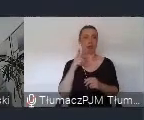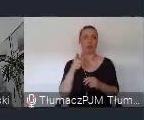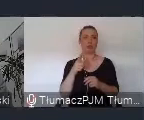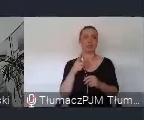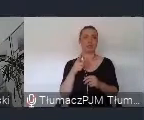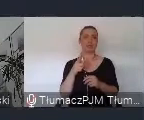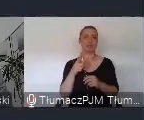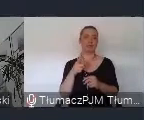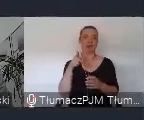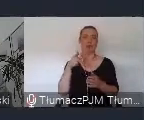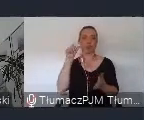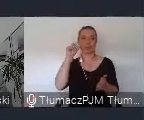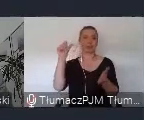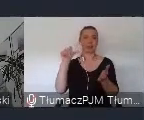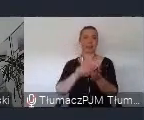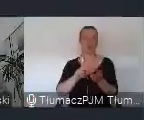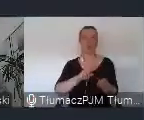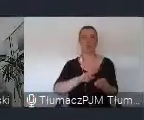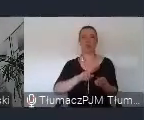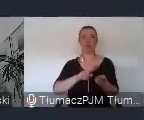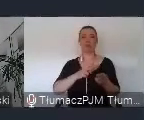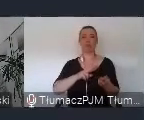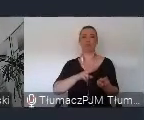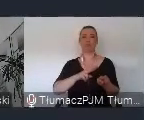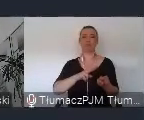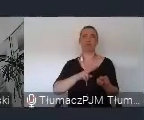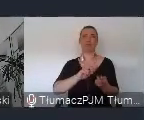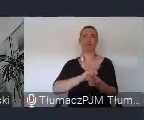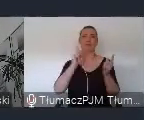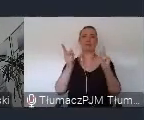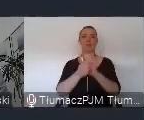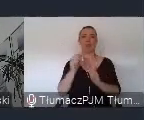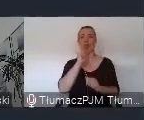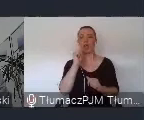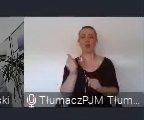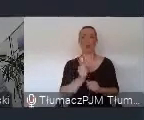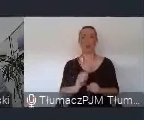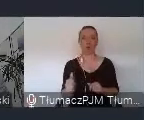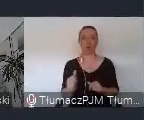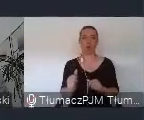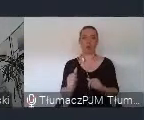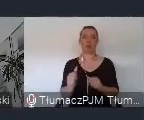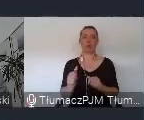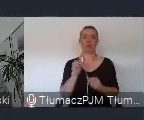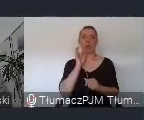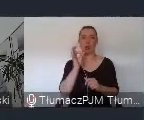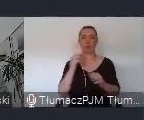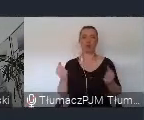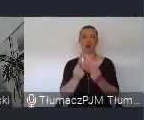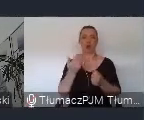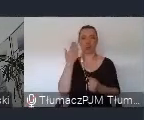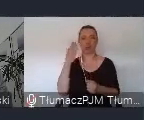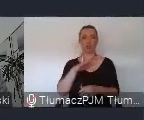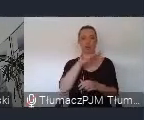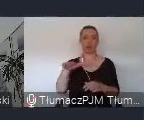której celem jest przekształcenie Europy w sprawiedliwe i prosperujące społeczeństwo, które w 2050 roku